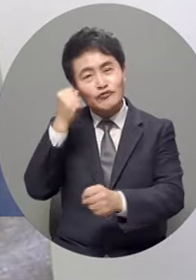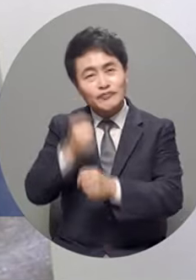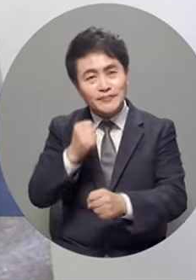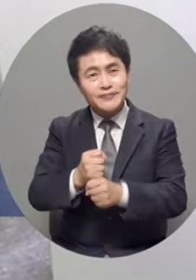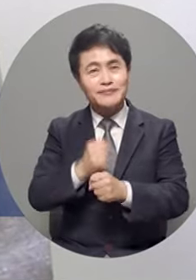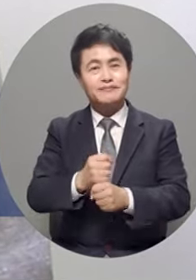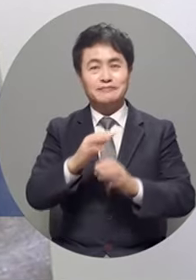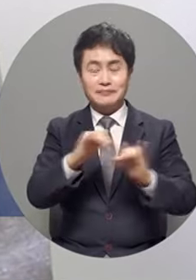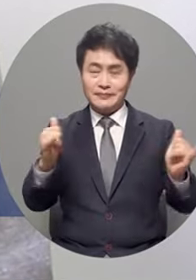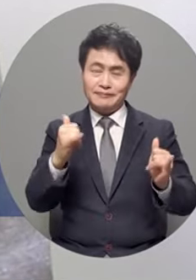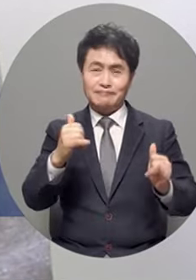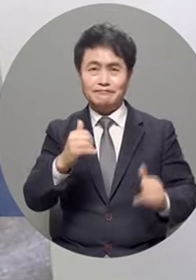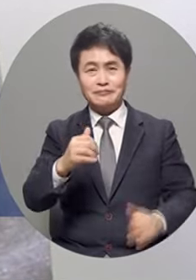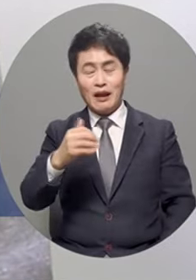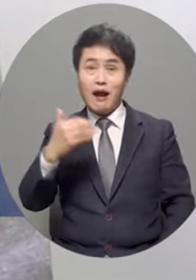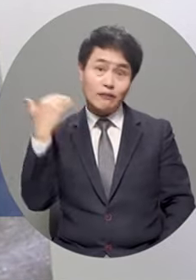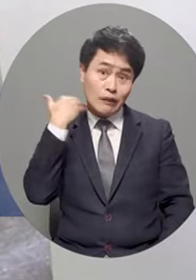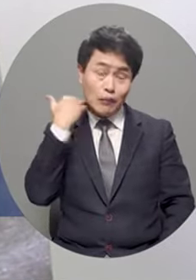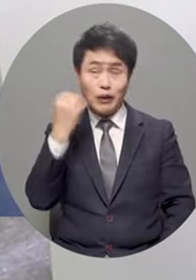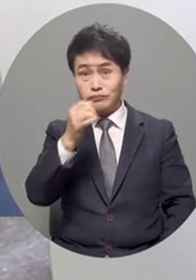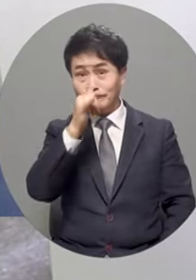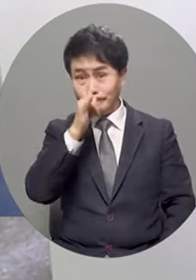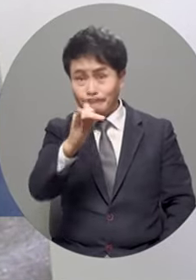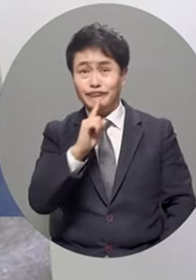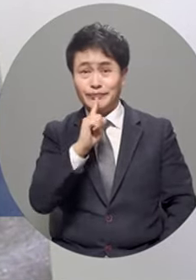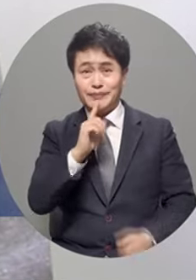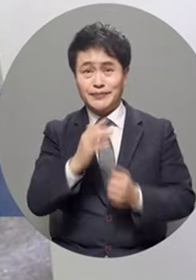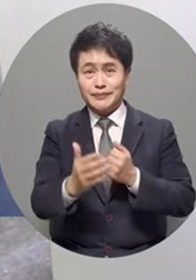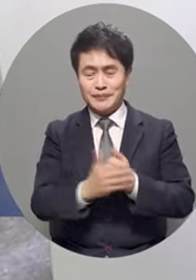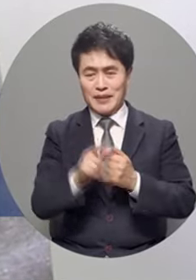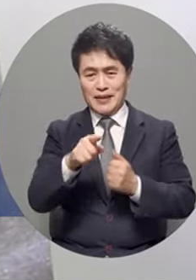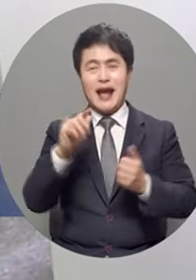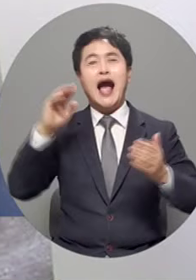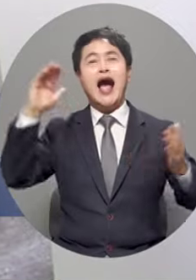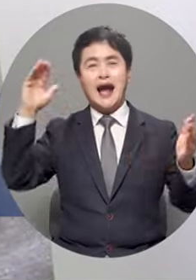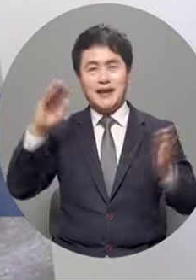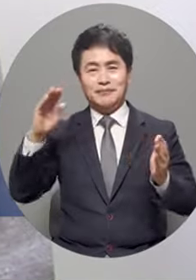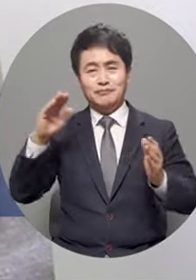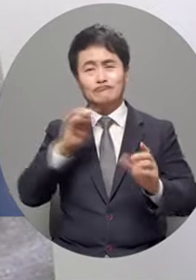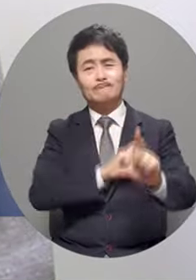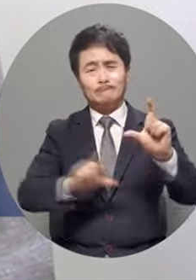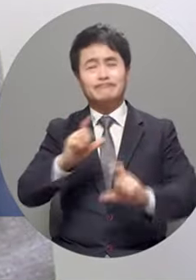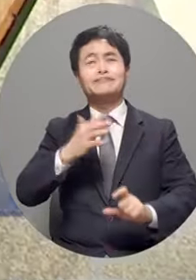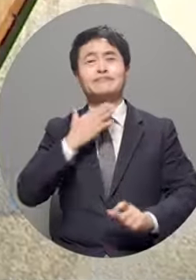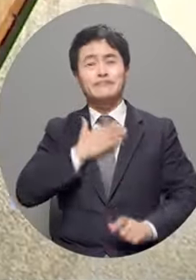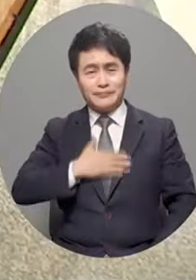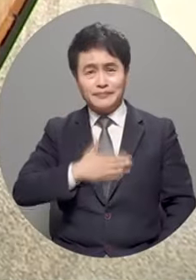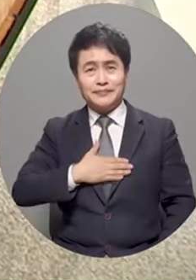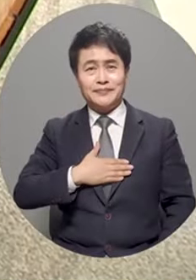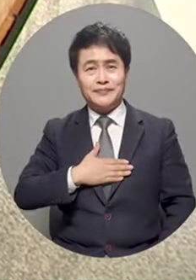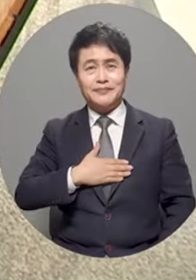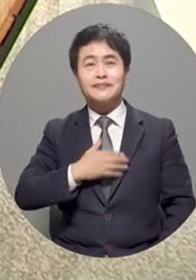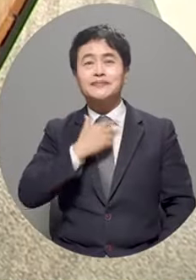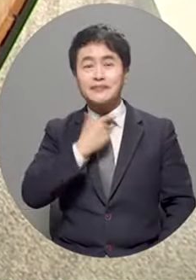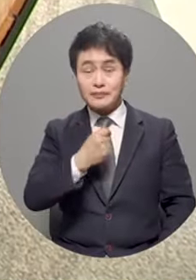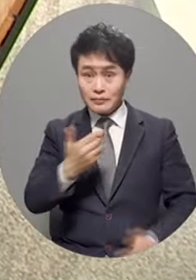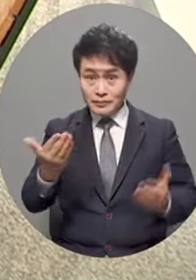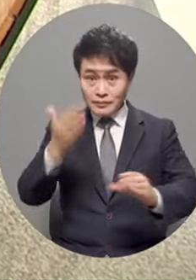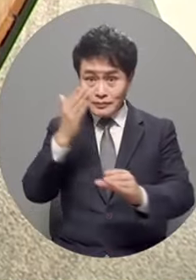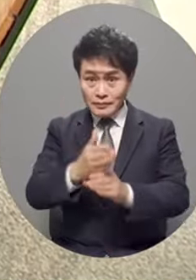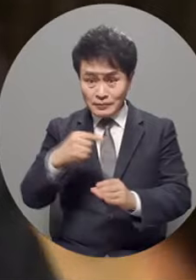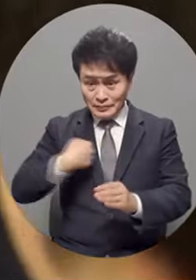이제 보이지 않는 영웅들이라고 생각했고 이런 분들을 이제 학생들이 조금 더 많이 알았으면 하는 바람에 업무 중인